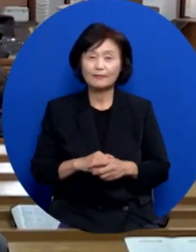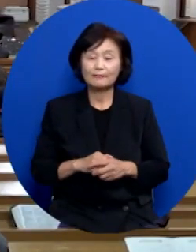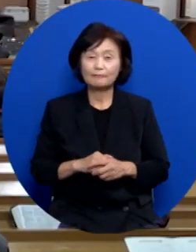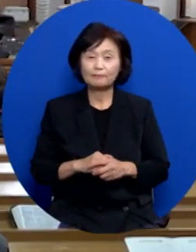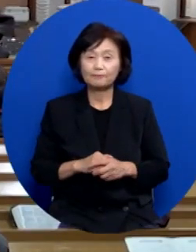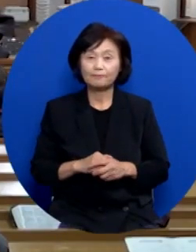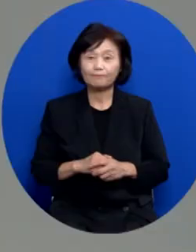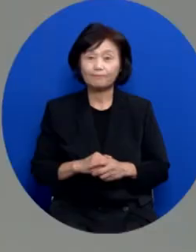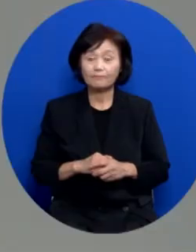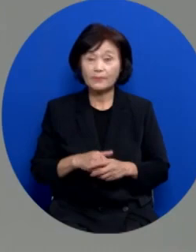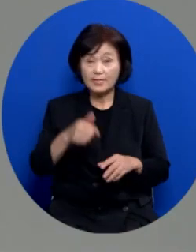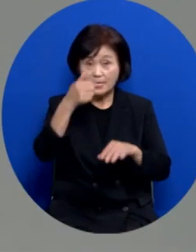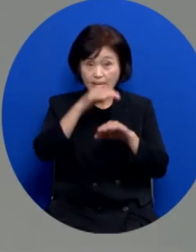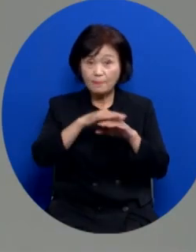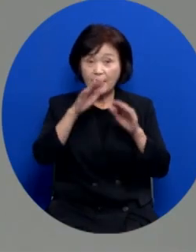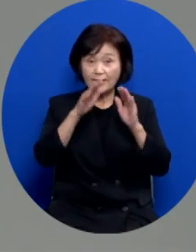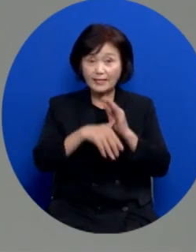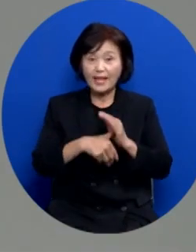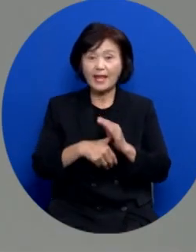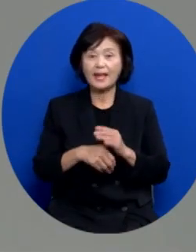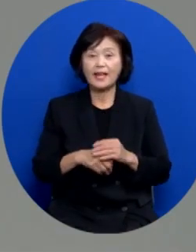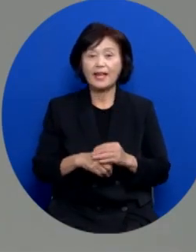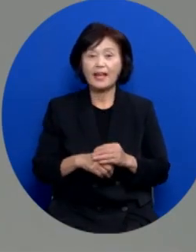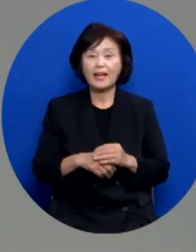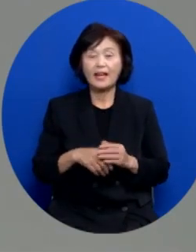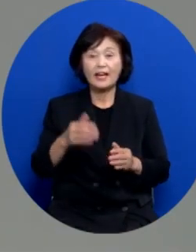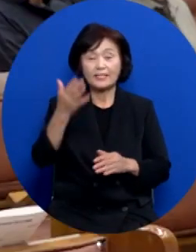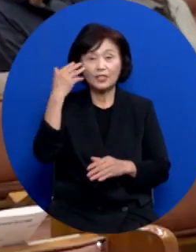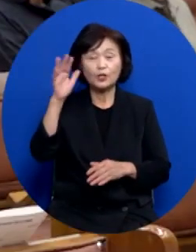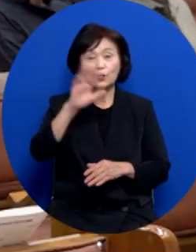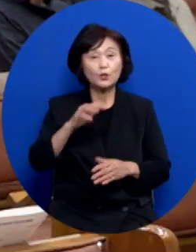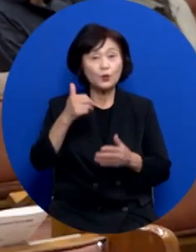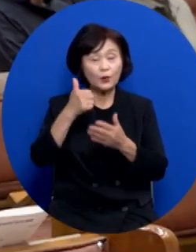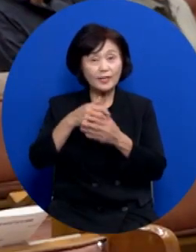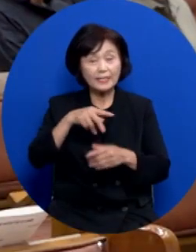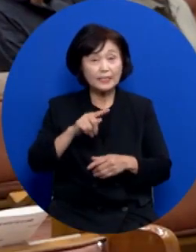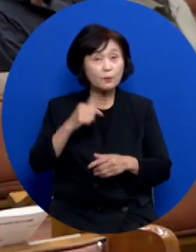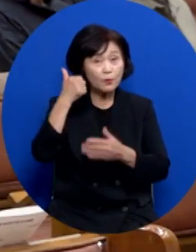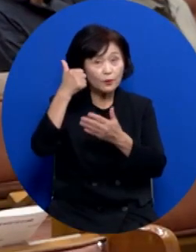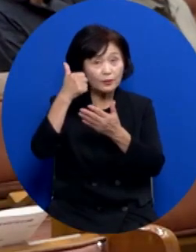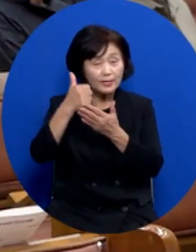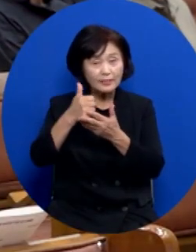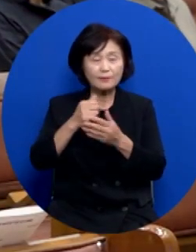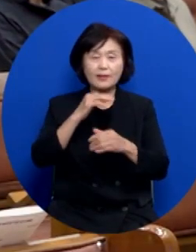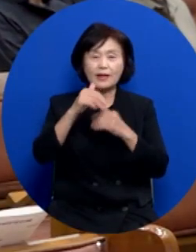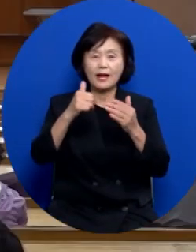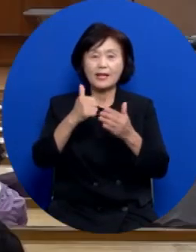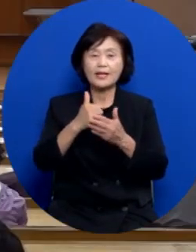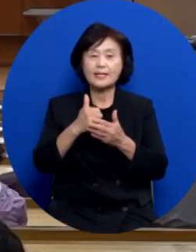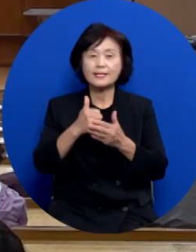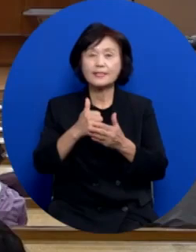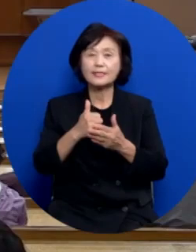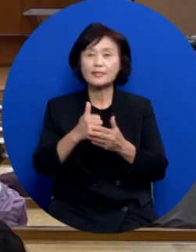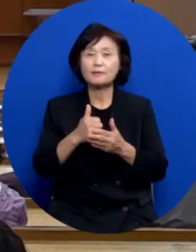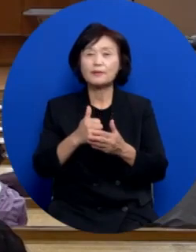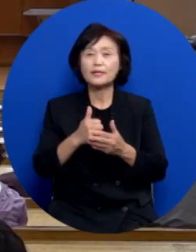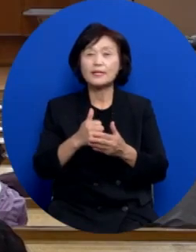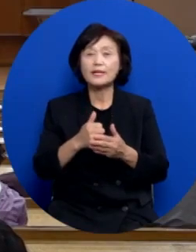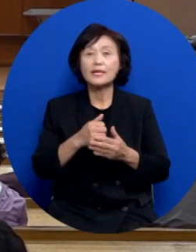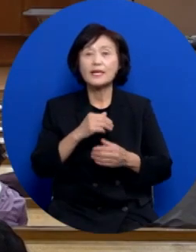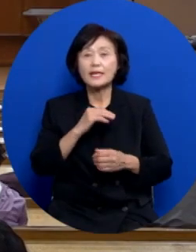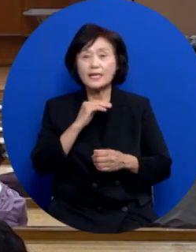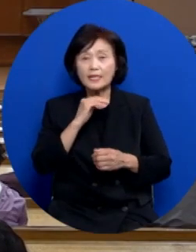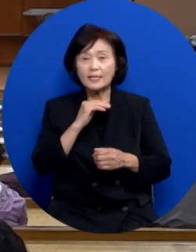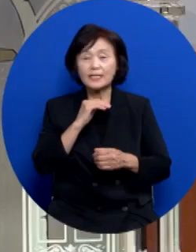가졌습니다 예배에서는 예장합동 증경총회장 전계현 목사가 하나님이 디자인하시오 교회를